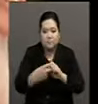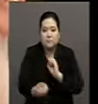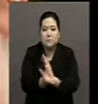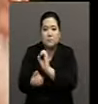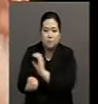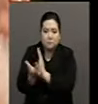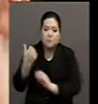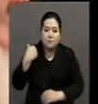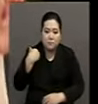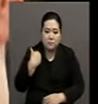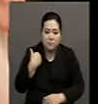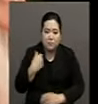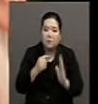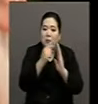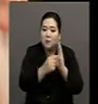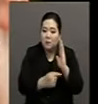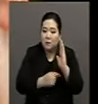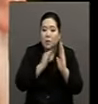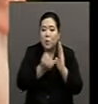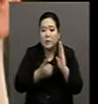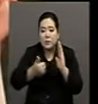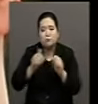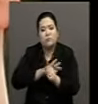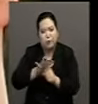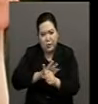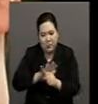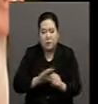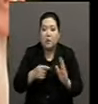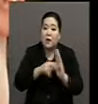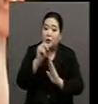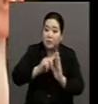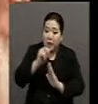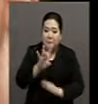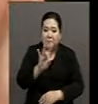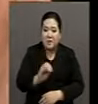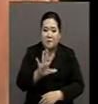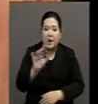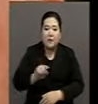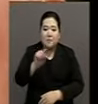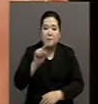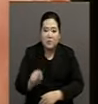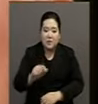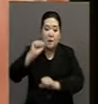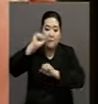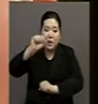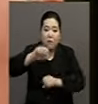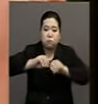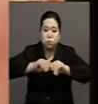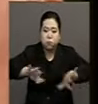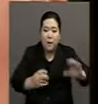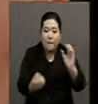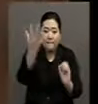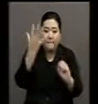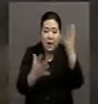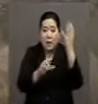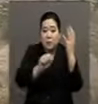ซึ่งจังหวัดอื่นเนี่ยตัวเลขไม่หนักหนาเท่าตัวนี้น่านนี่ 85% ถูกประกาศเป็นป่าสงวนแล้วเขาพวกนี้ประกาศแล้วเนี่ยมันถอนยาก